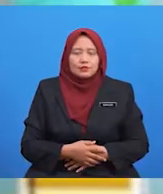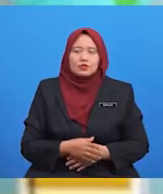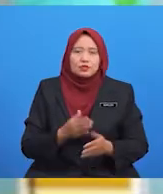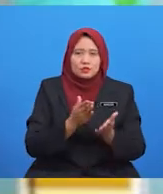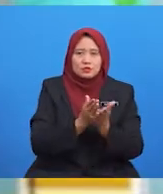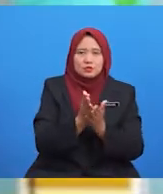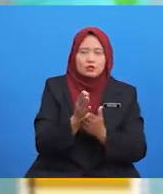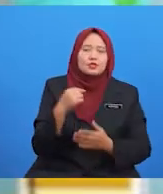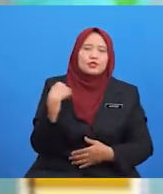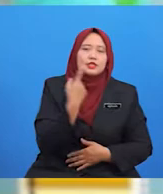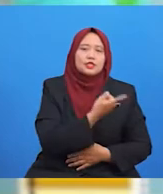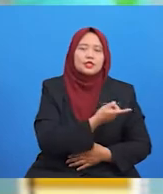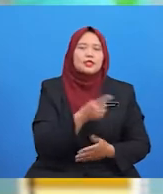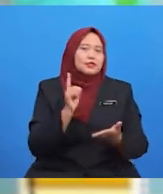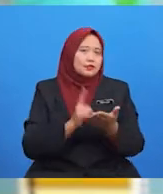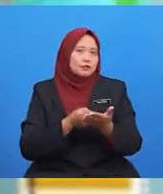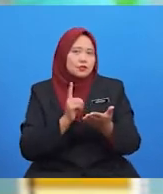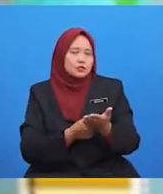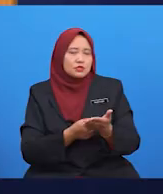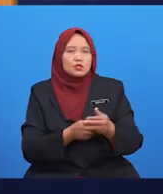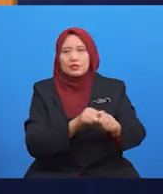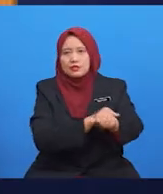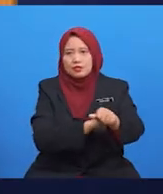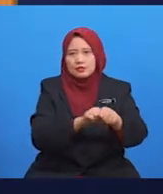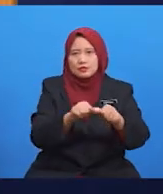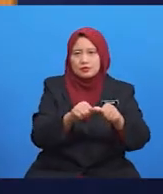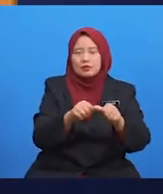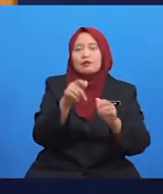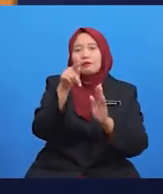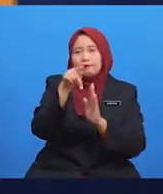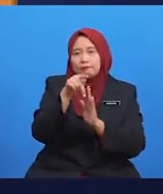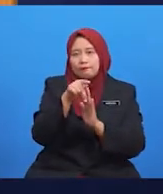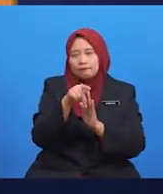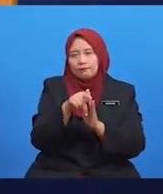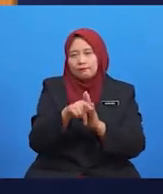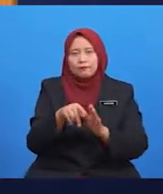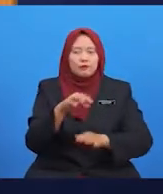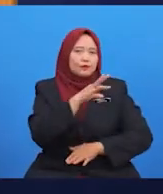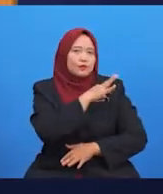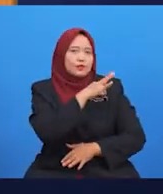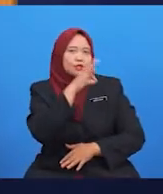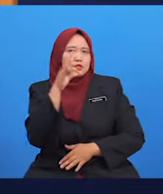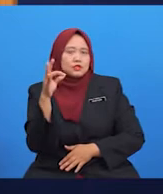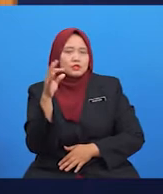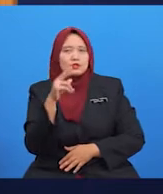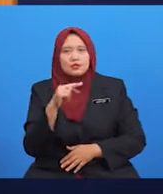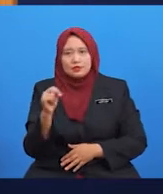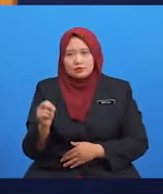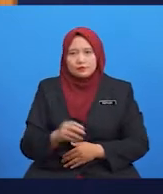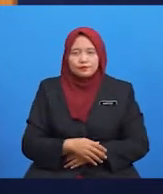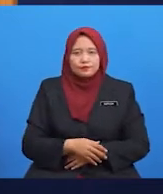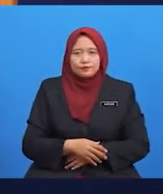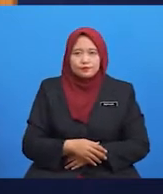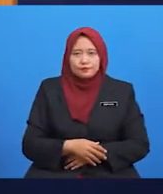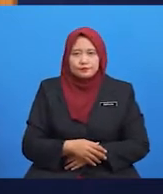Seterusnya, kita bincang pula tentang aspek pengajaran. Pengajaran merujuk kepada